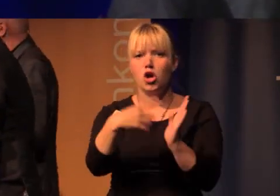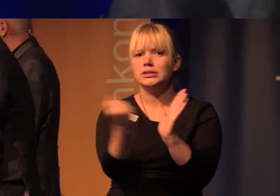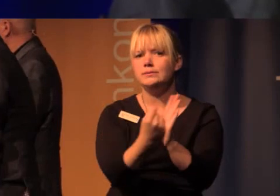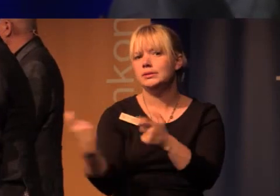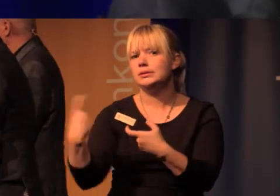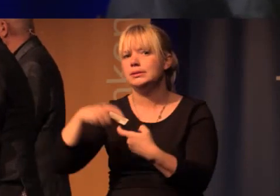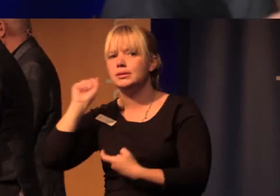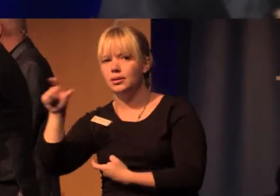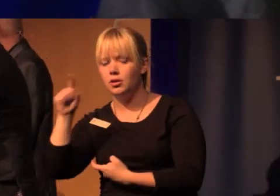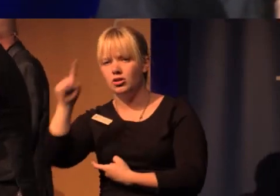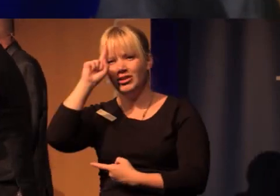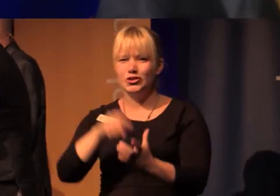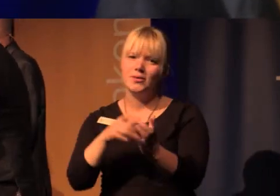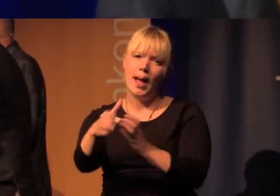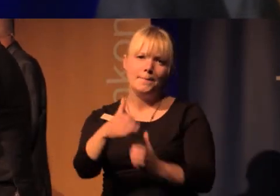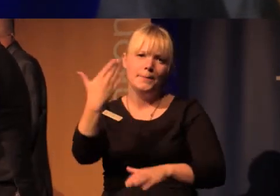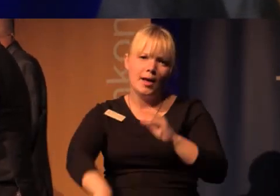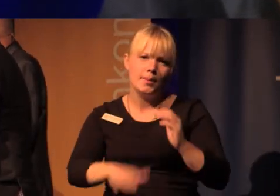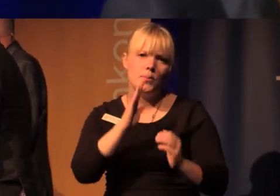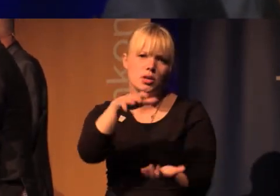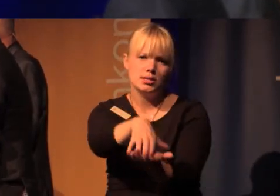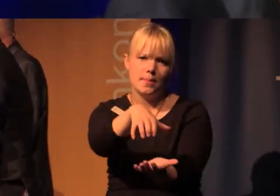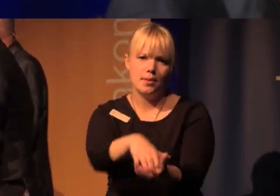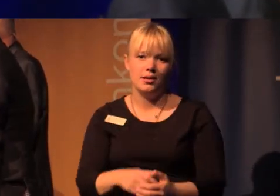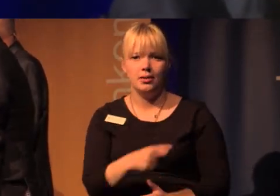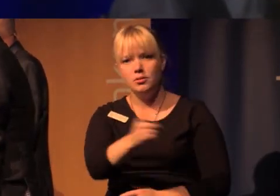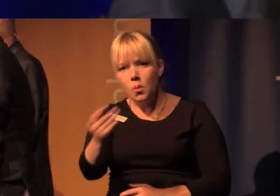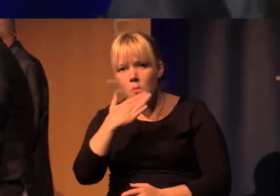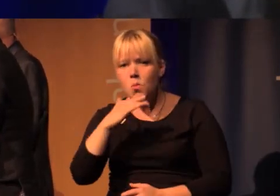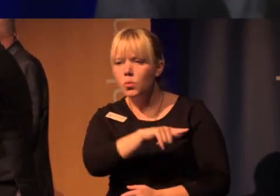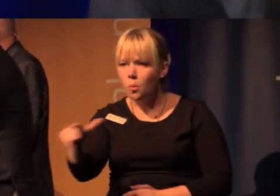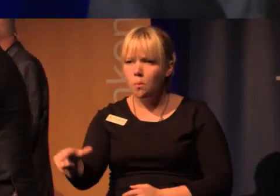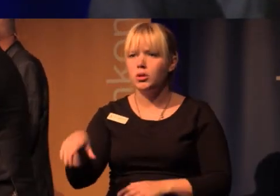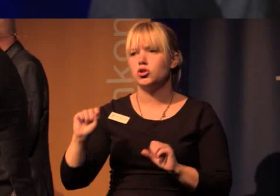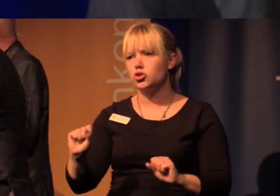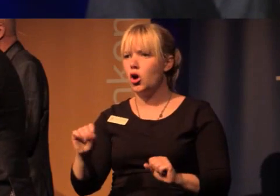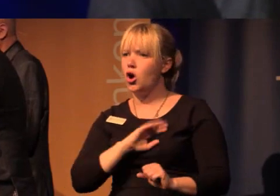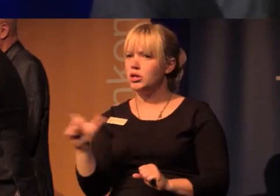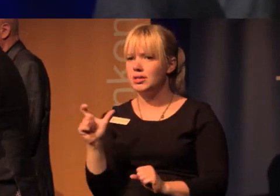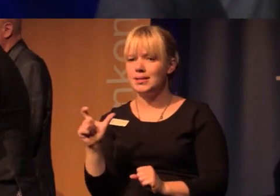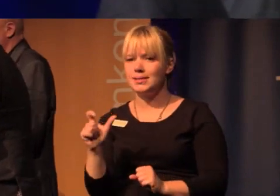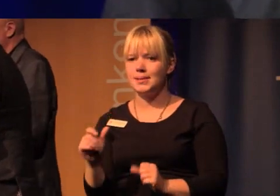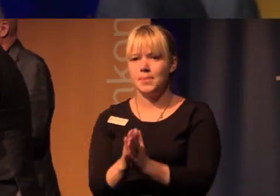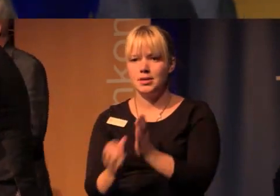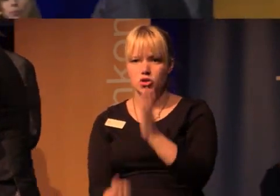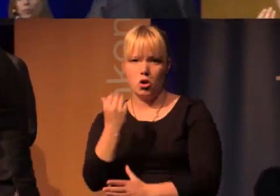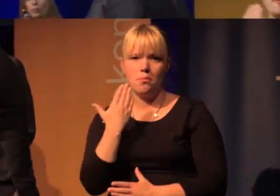för att det ska vara anpassat till ett modernt samhälle och för att unga som använder de här kanalerna också ska kunna vara med och skapa framtidens